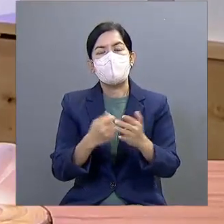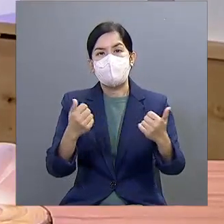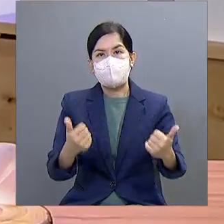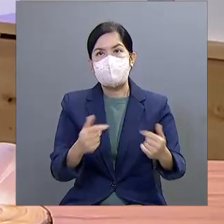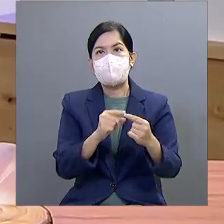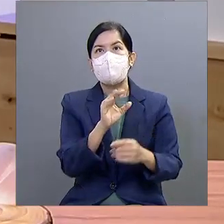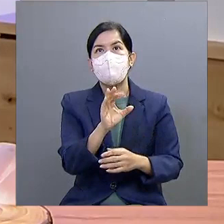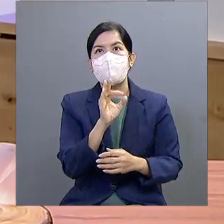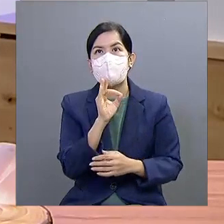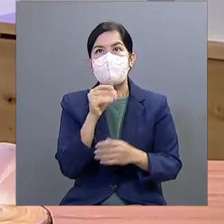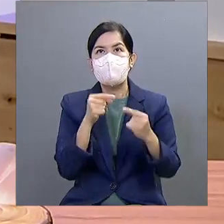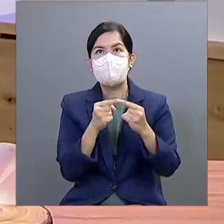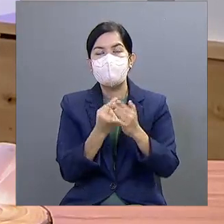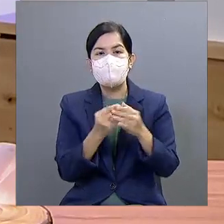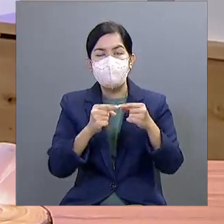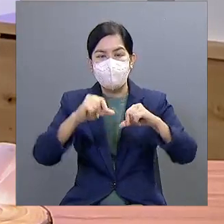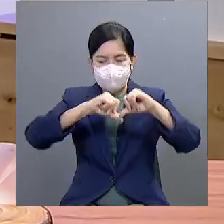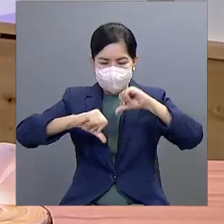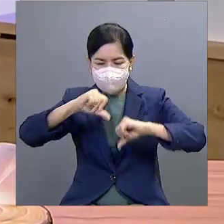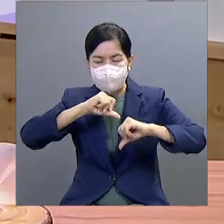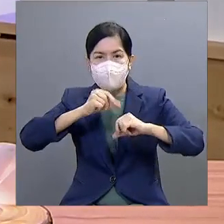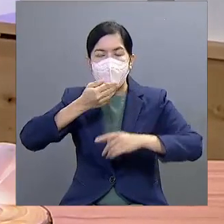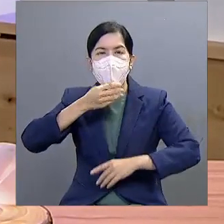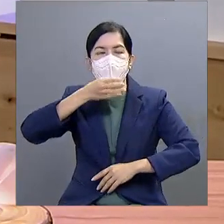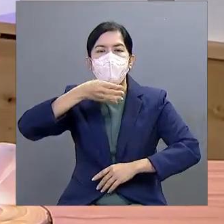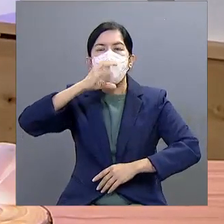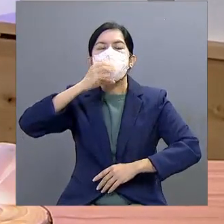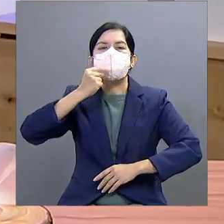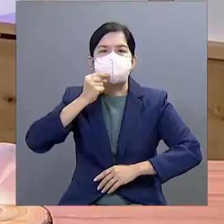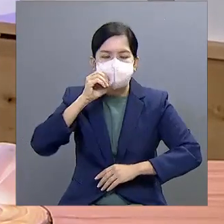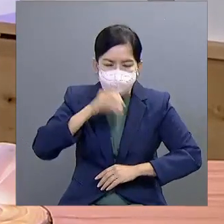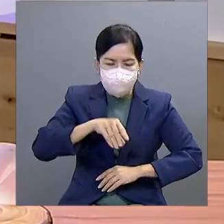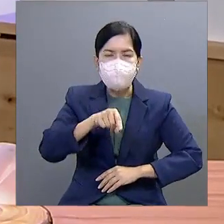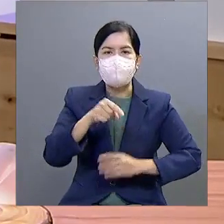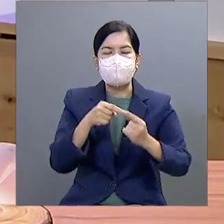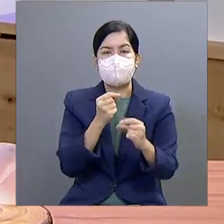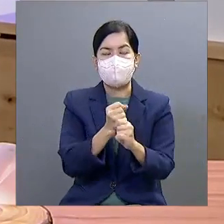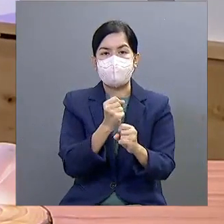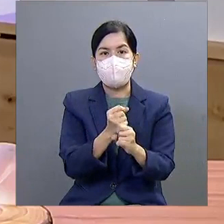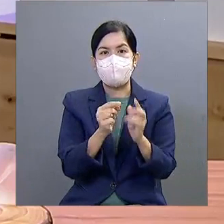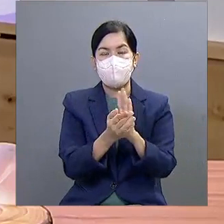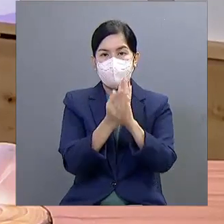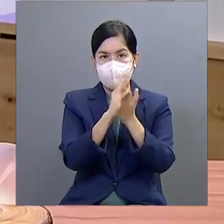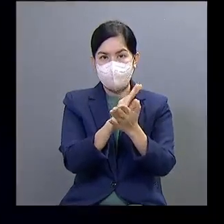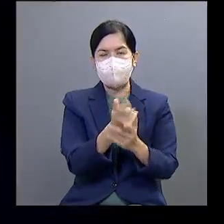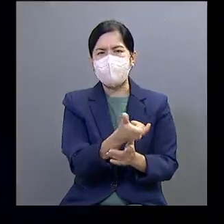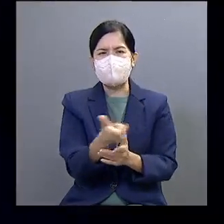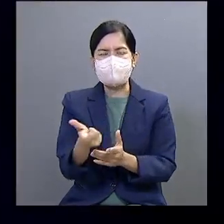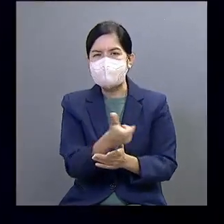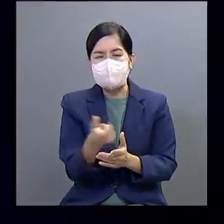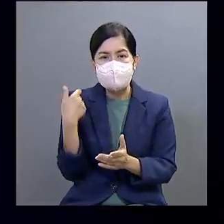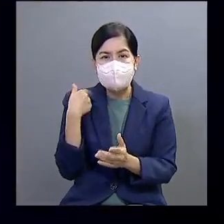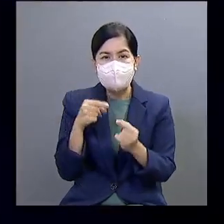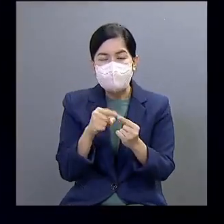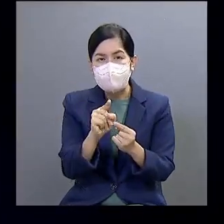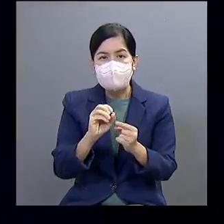นปากที่มีส่วนผสมของแอลกอฮอล์นะคะในการที่จะมาทำเป็นสเปรย์ดับกลิ่นฉี่หมาแมวเนี่ยก็คือในส่วนผสม